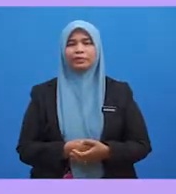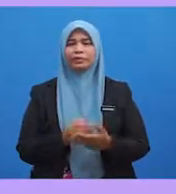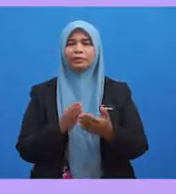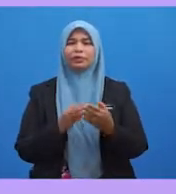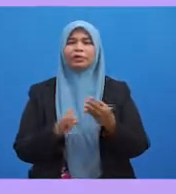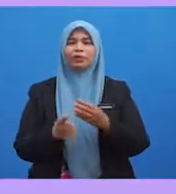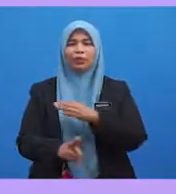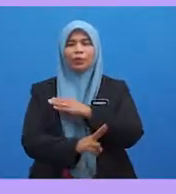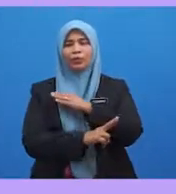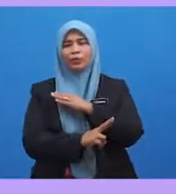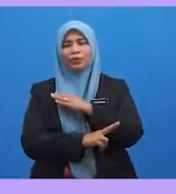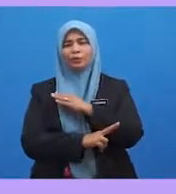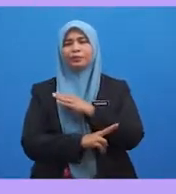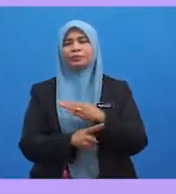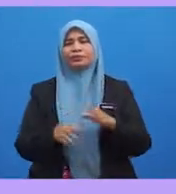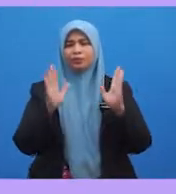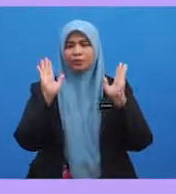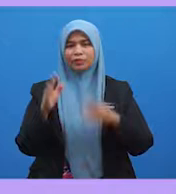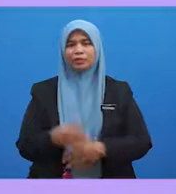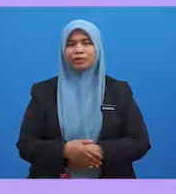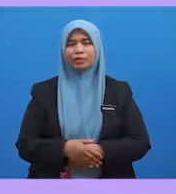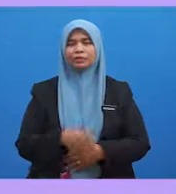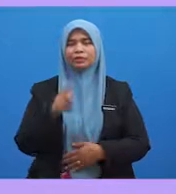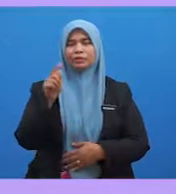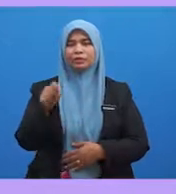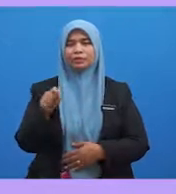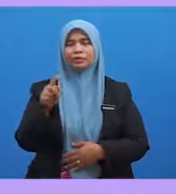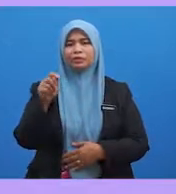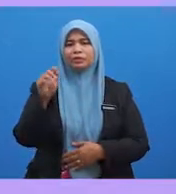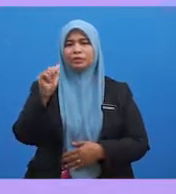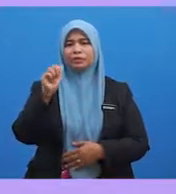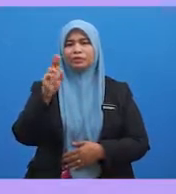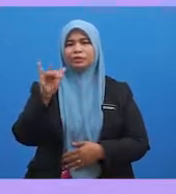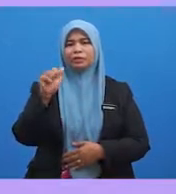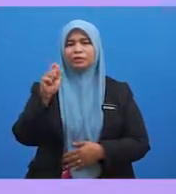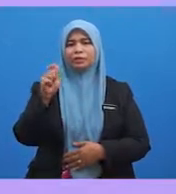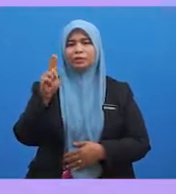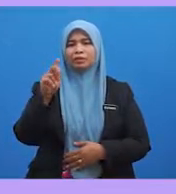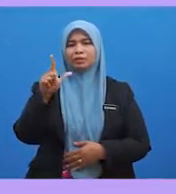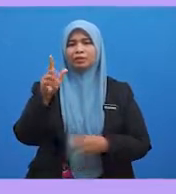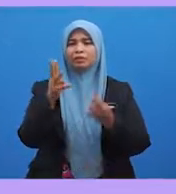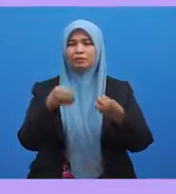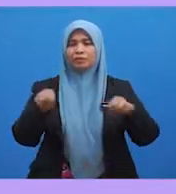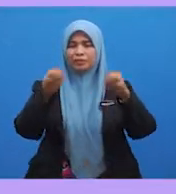Seterusnya, apakah hukum dalam melaksanakan solat ini?